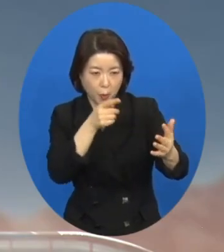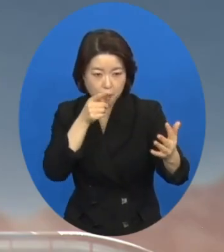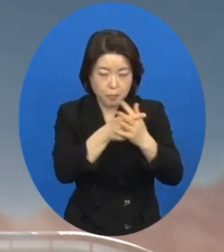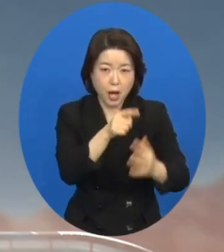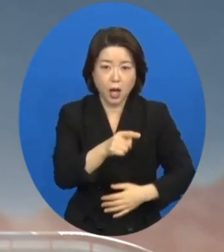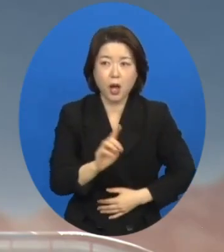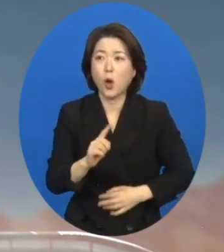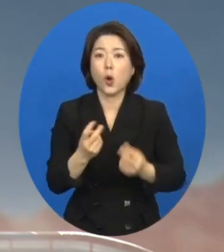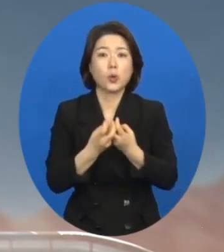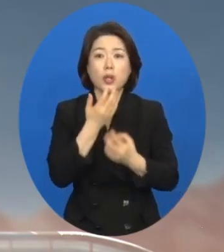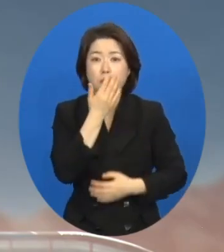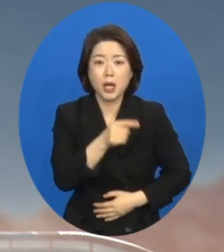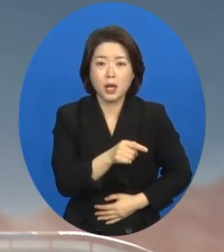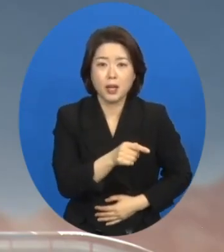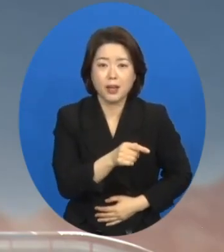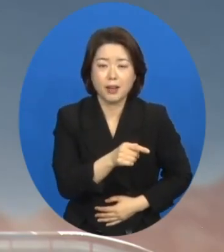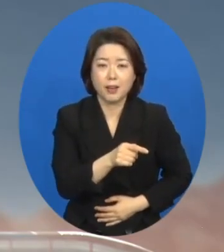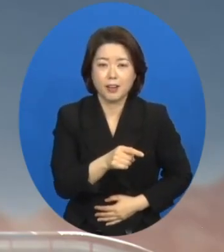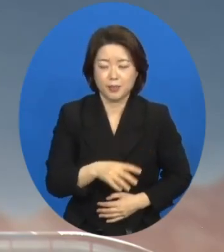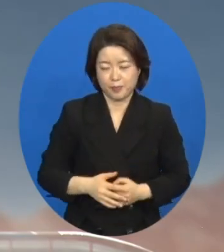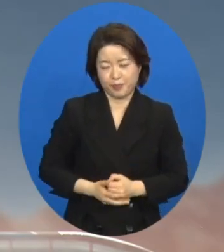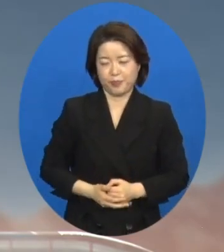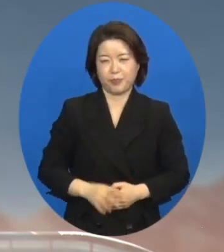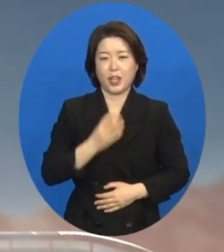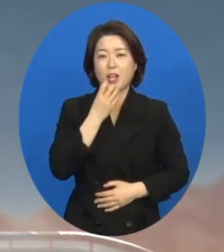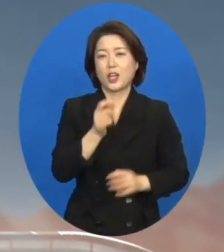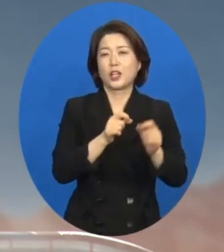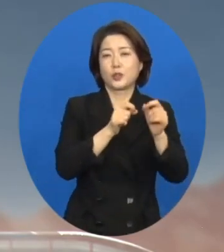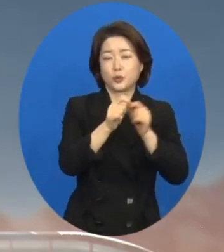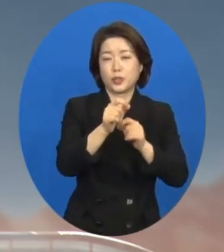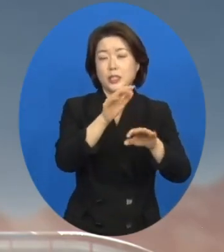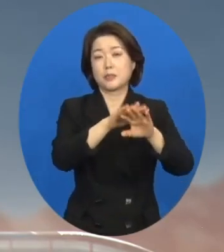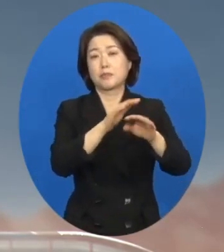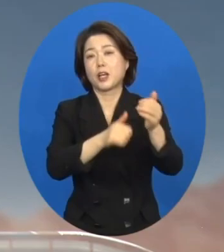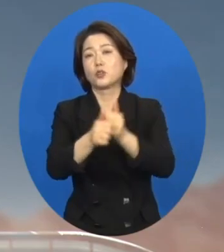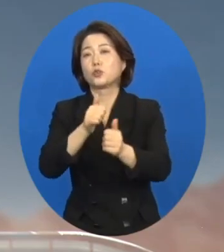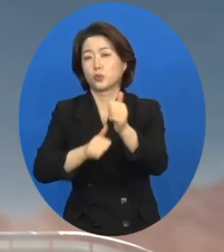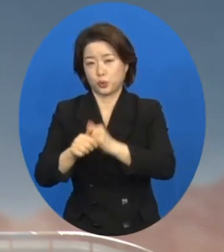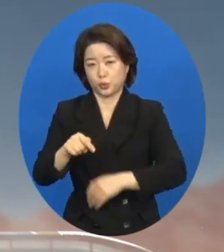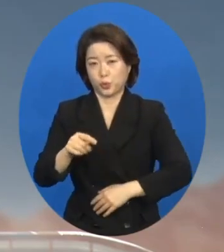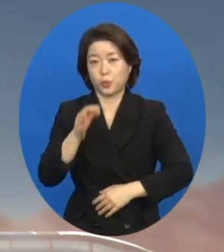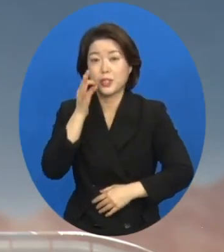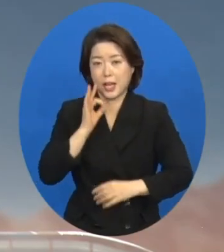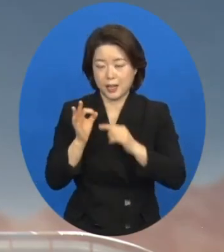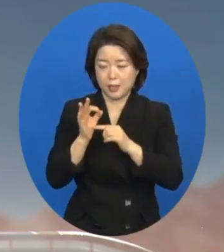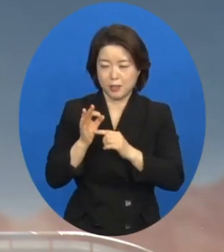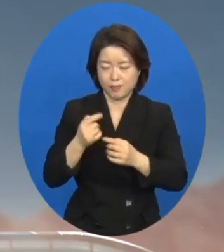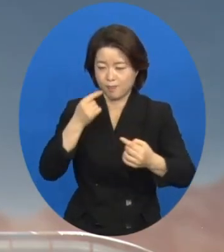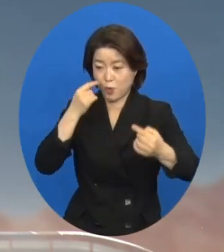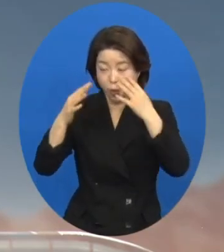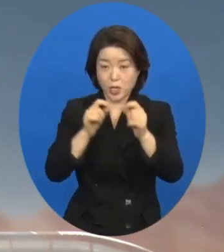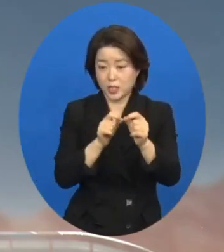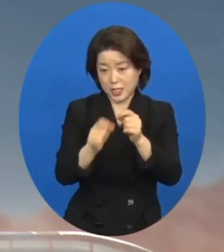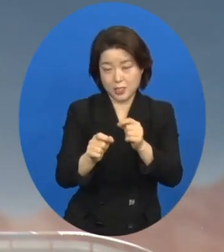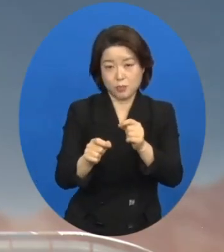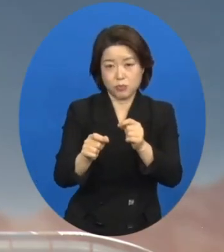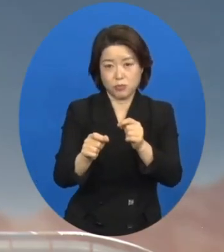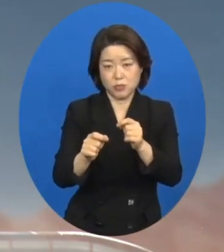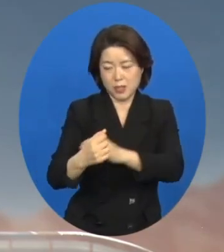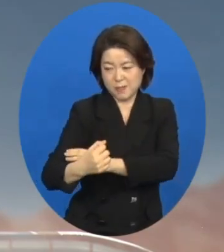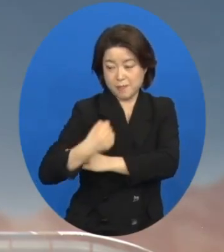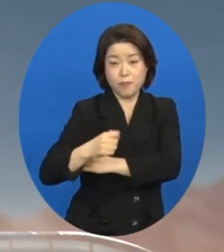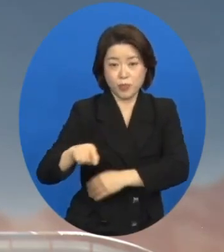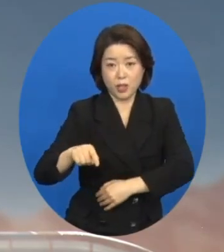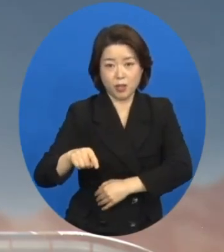그것을 알아봤을까? 여러분, 유다 지파의 후손입니다, 아간이. 아주 유력한 지파죠. 핵심 중에